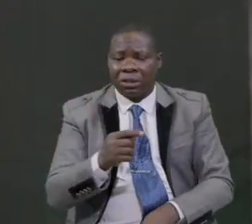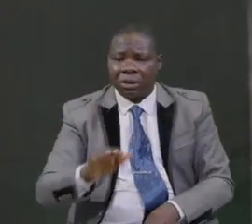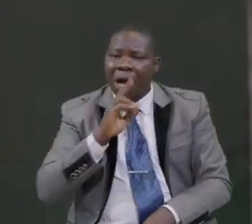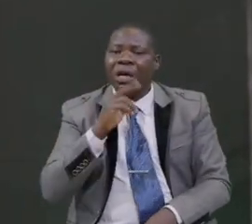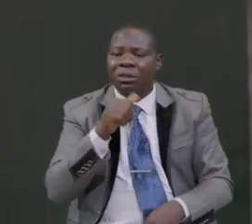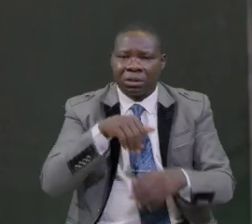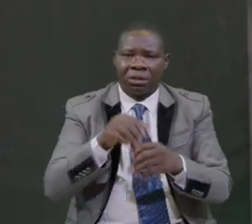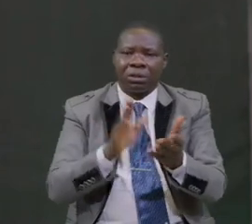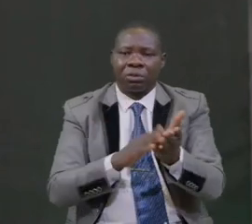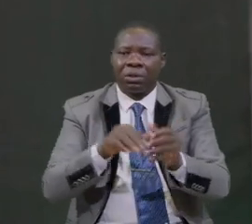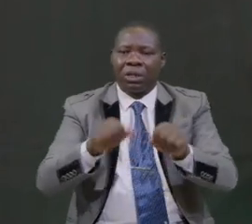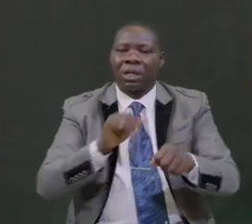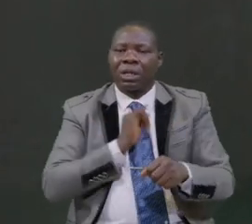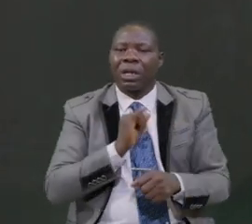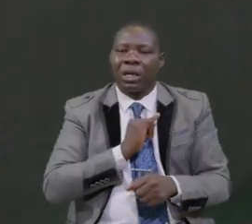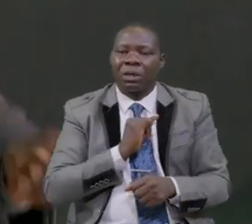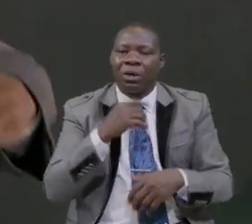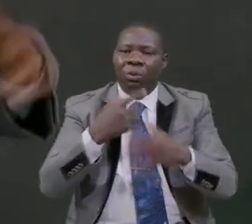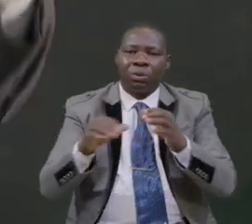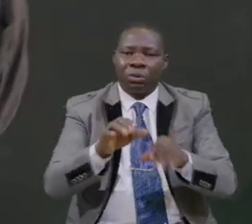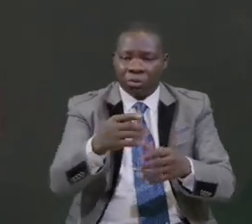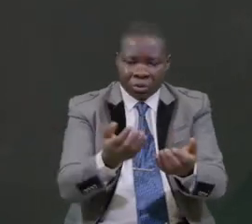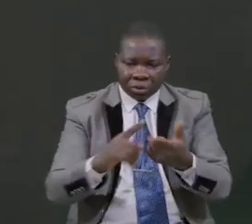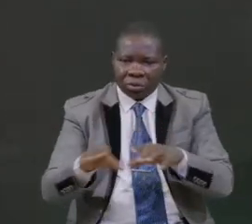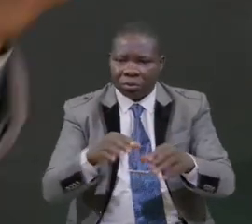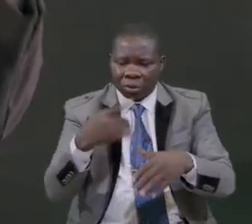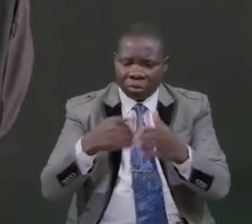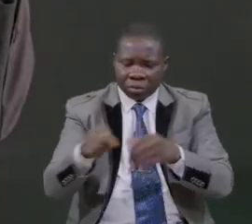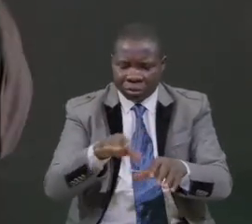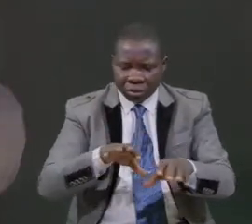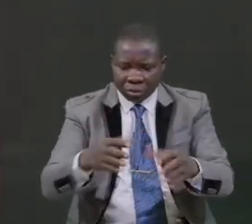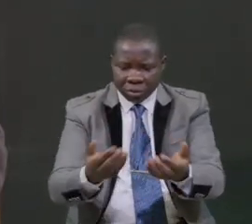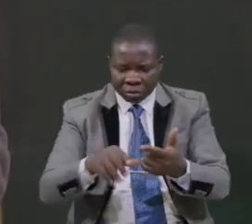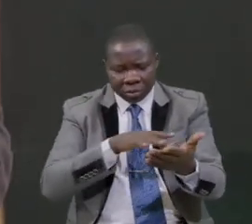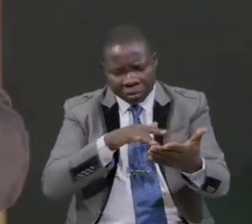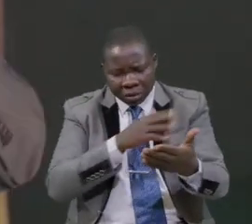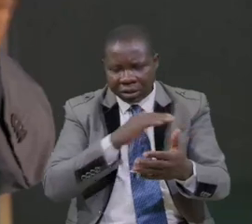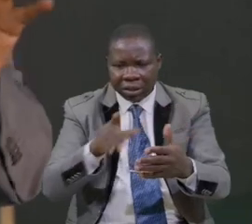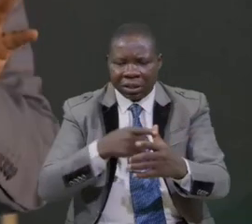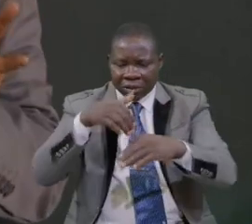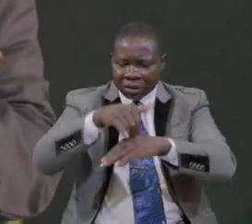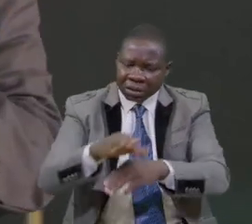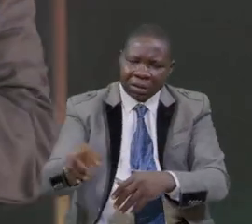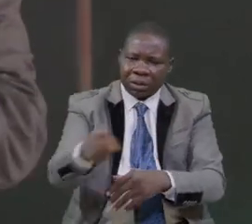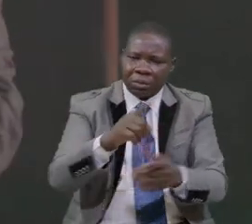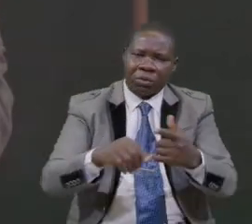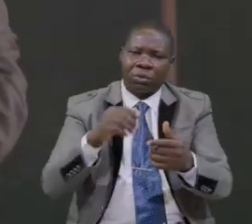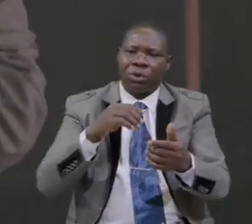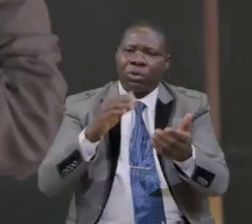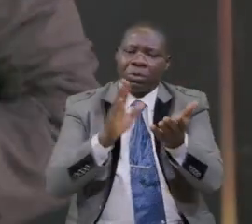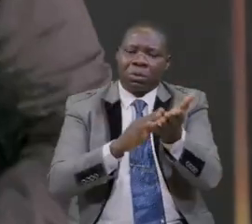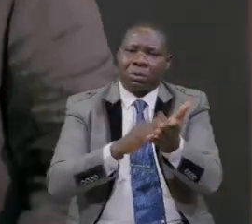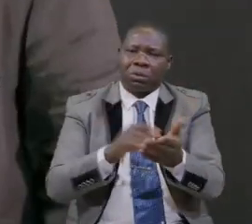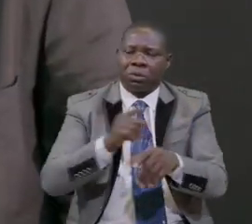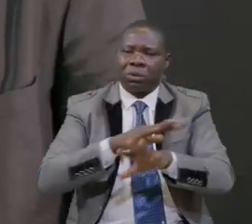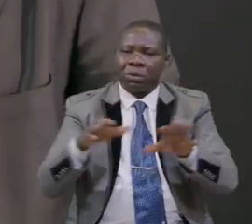hein, qu'est-ce que tu veux faire? Qu'est-ce que tu veux? Et sponsoriser ces enfants pour la gloire de Dieu. Non, on ne fait pas